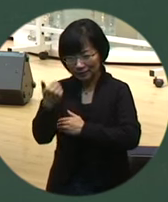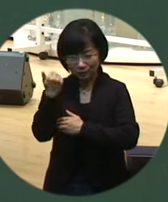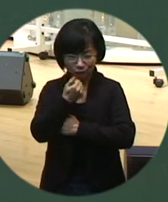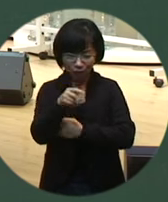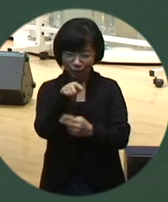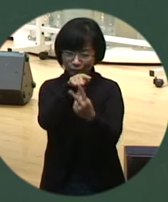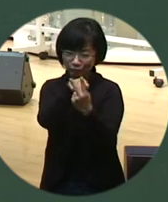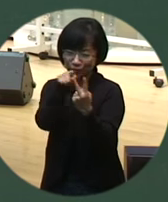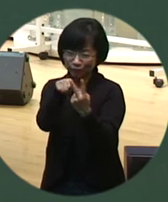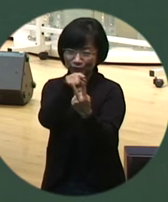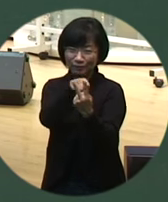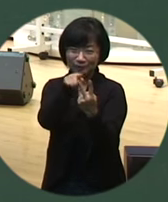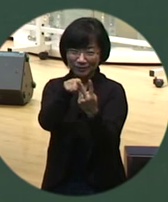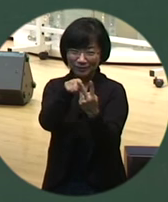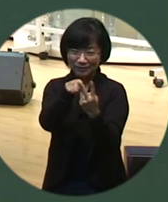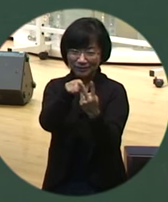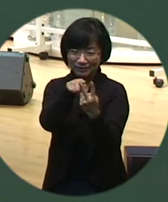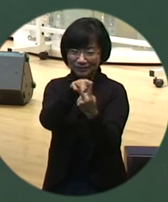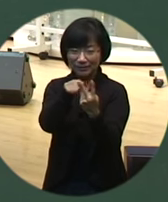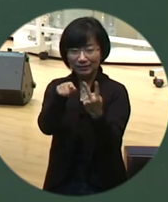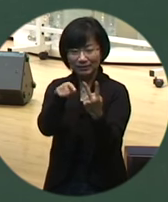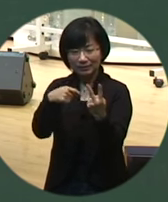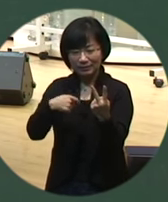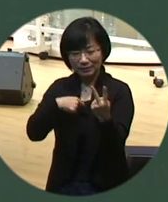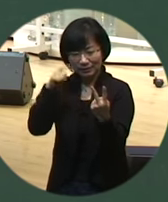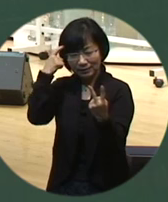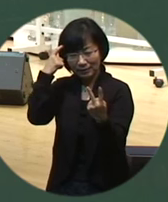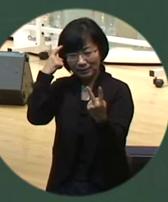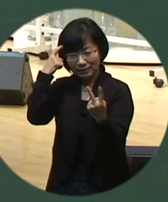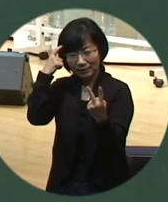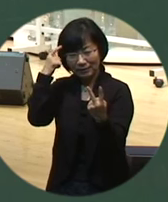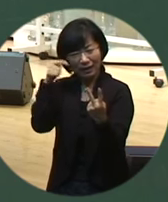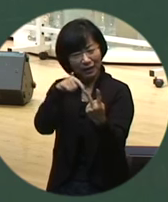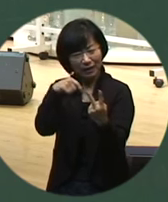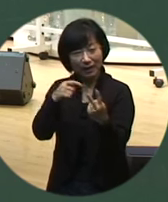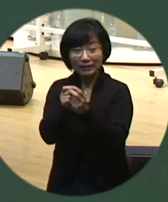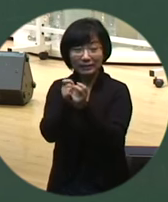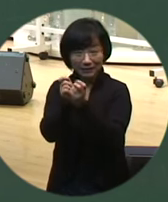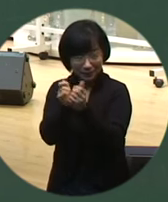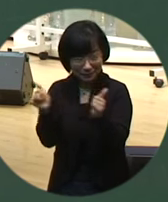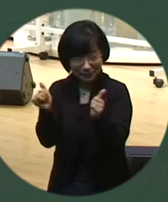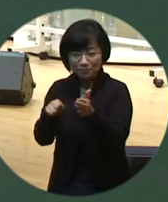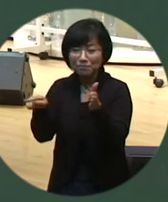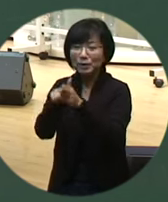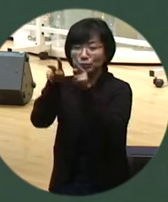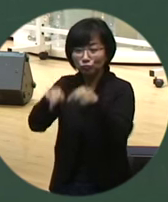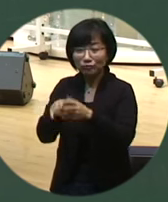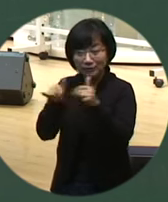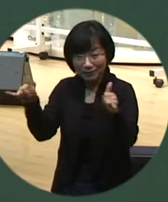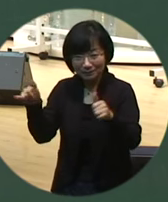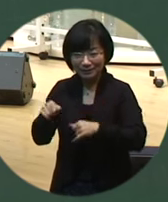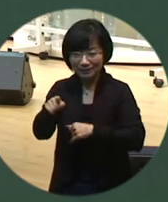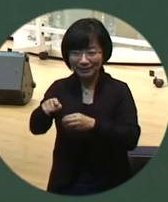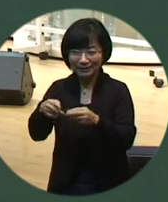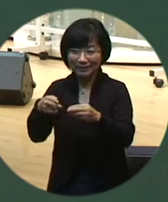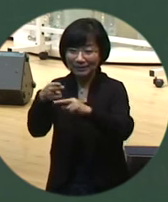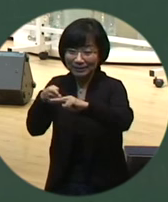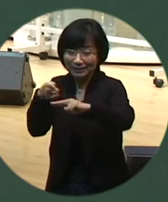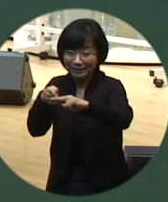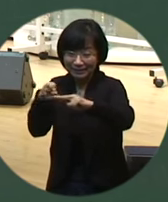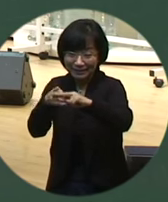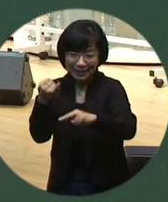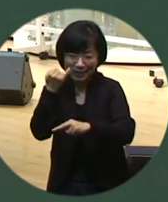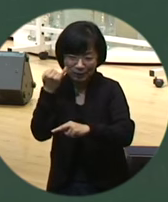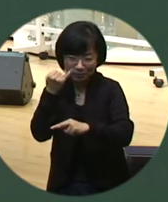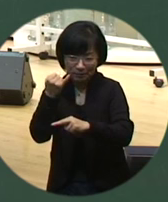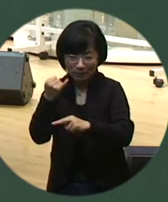do much but just says go to church and believe in Jesus? 제가 생각할 때는 이쪽 아줌마 말을 더 들을 것 같더라고요. I think that they would actually listen to the words of that unbelieving woman even